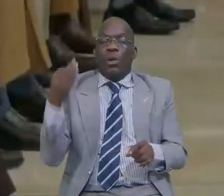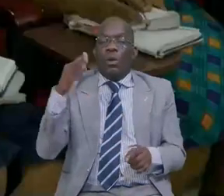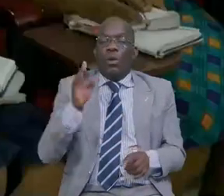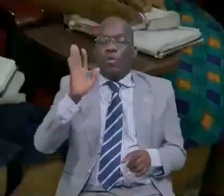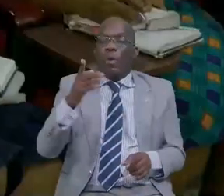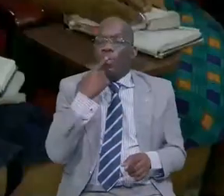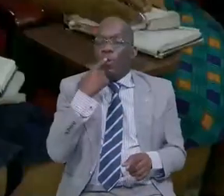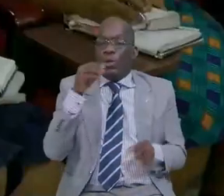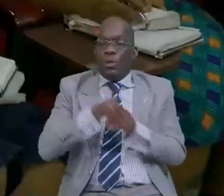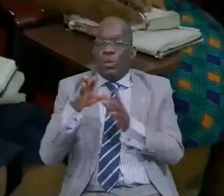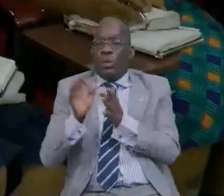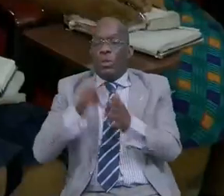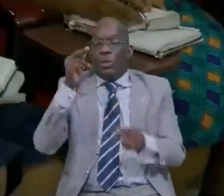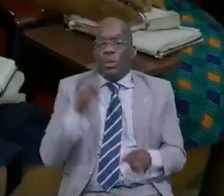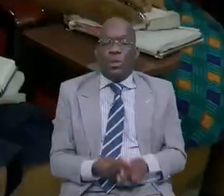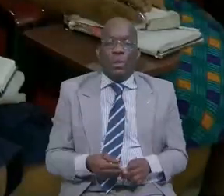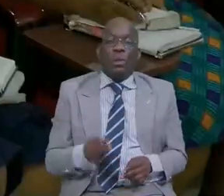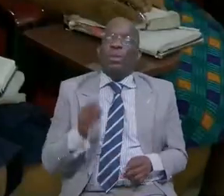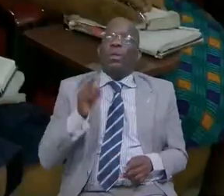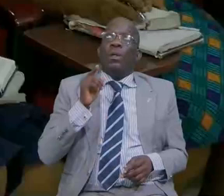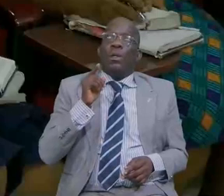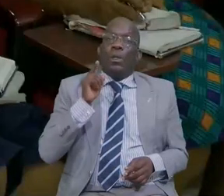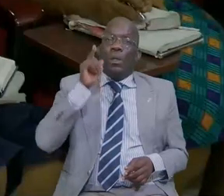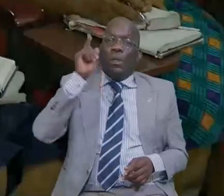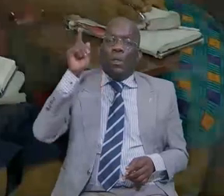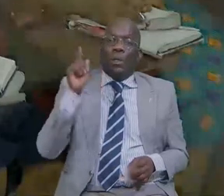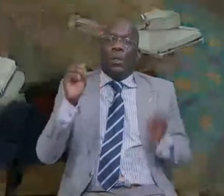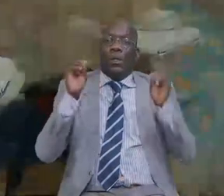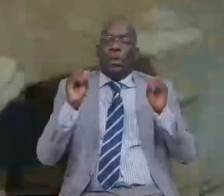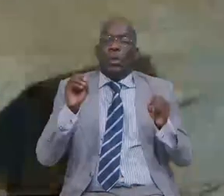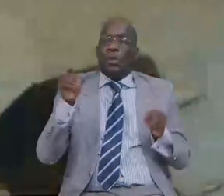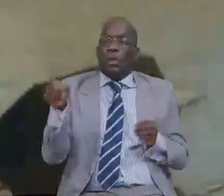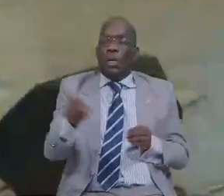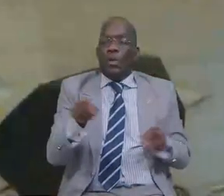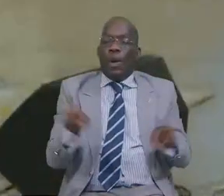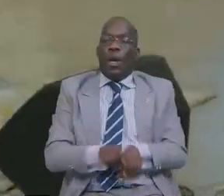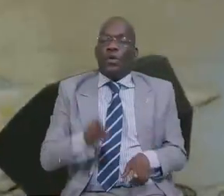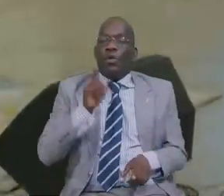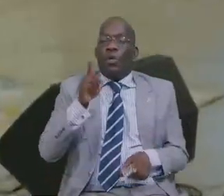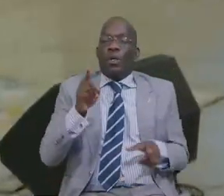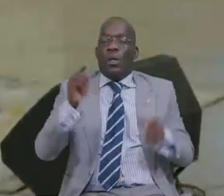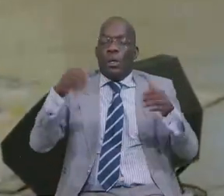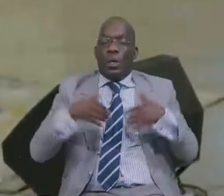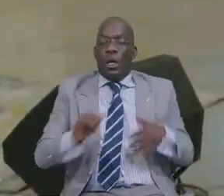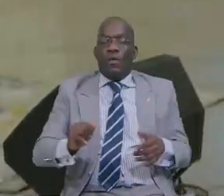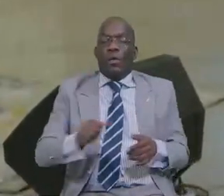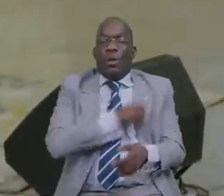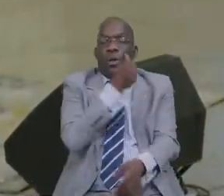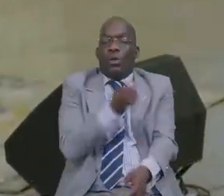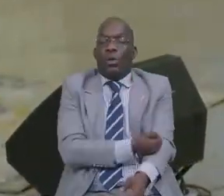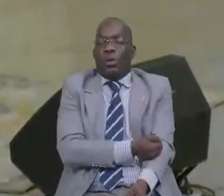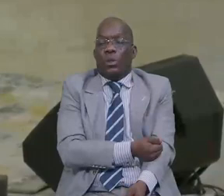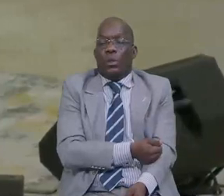au nom de Jésus. Il les a enseignés comme ayant autorité.